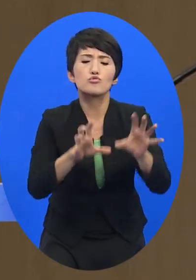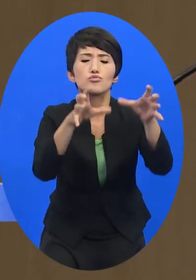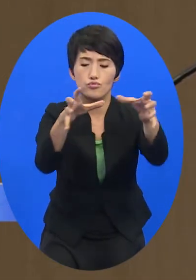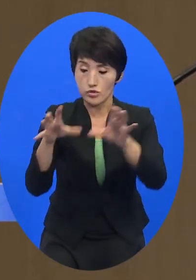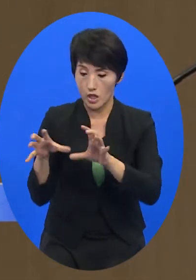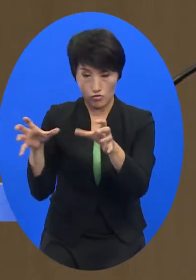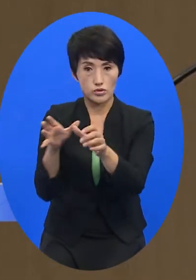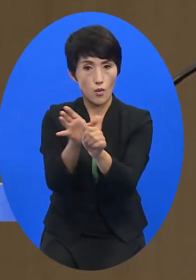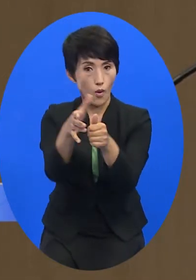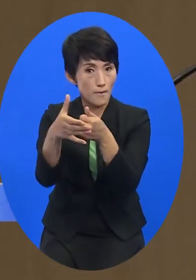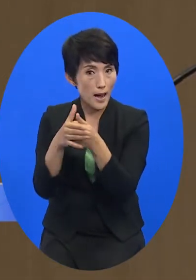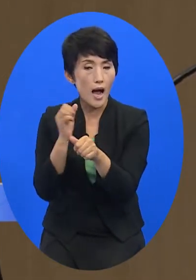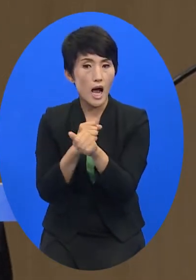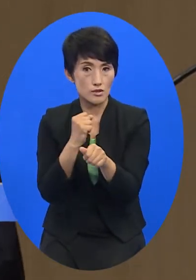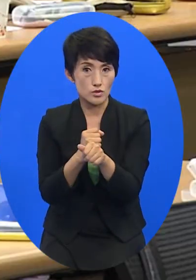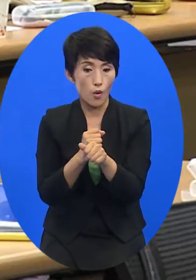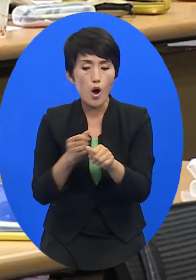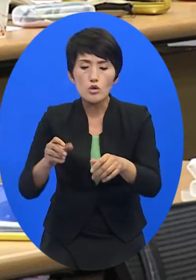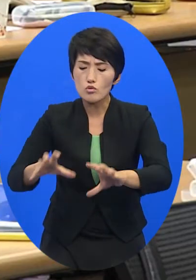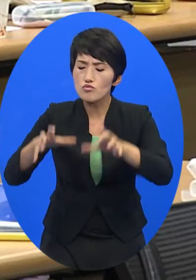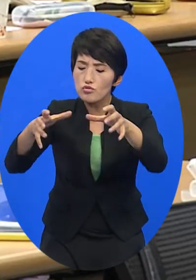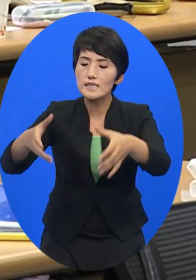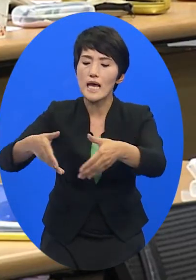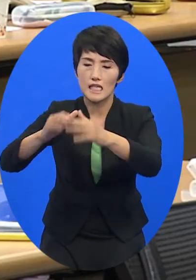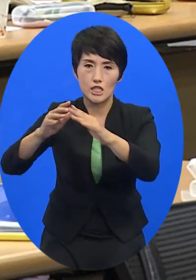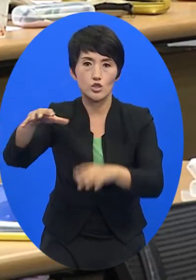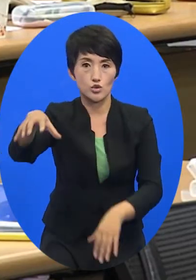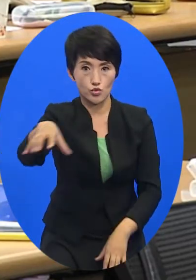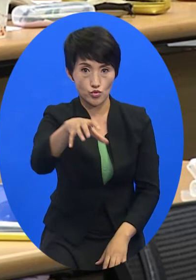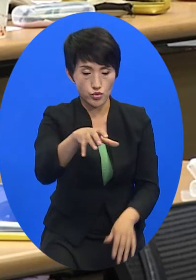협력, 기상 기후 관련 국제 기구 및 협약,